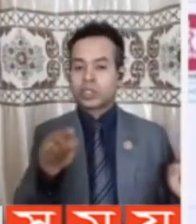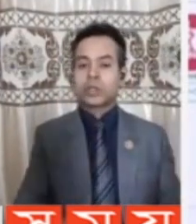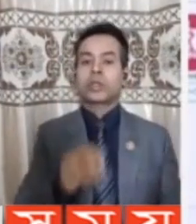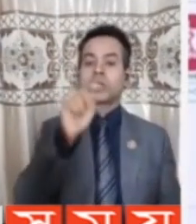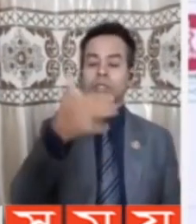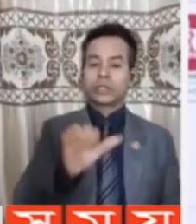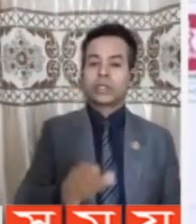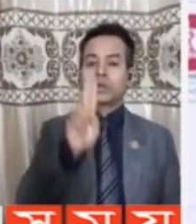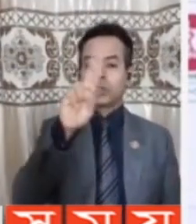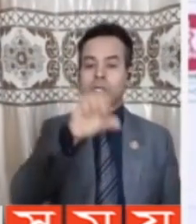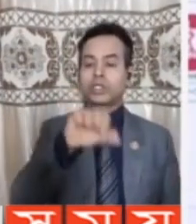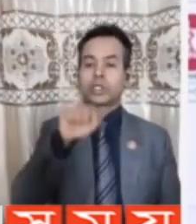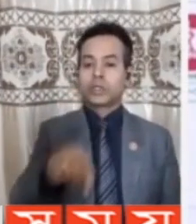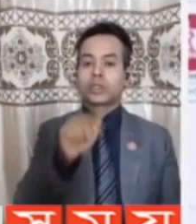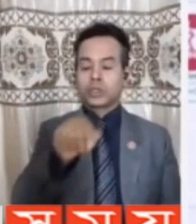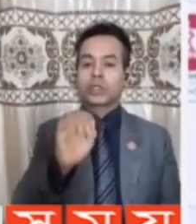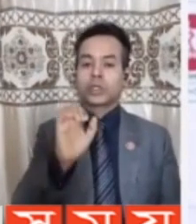29.04% এবং ষাটোর্ধ